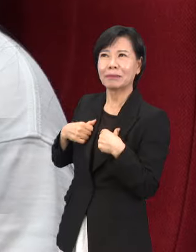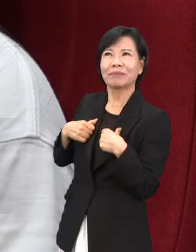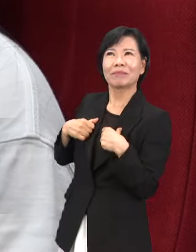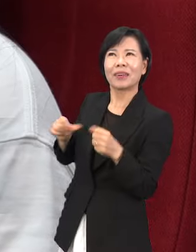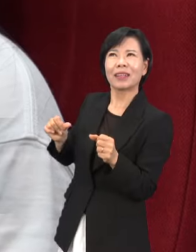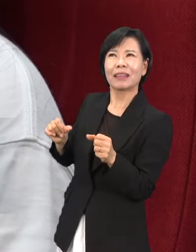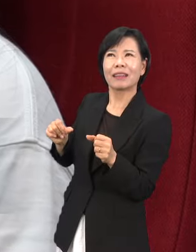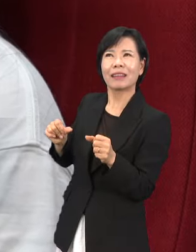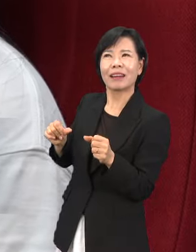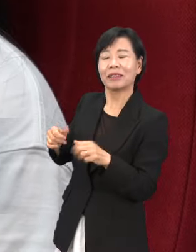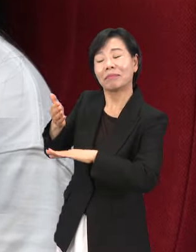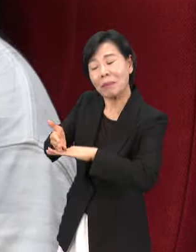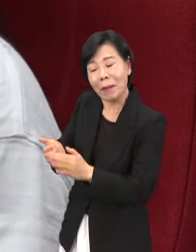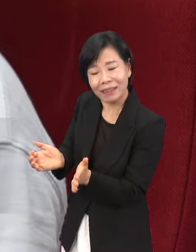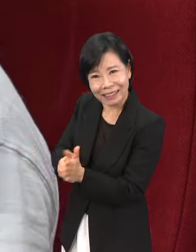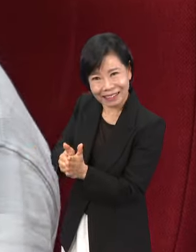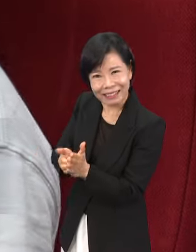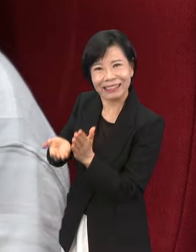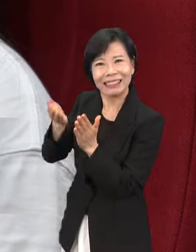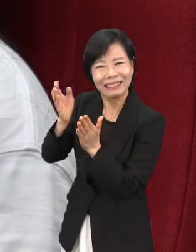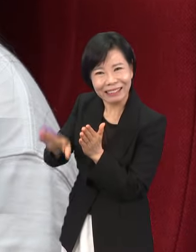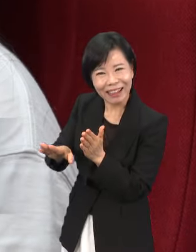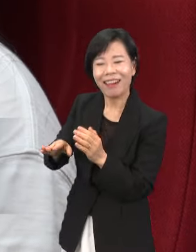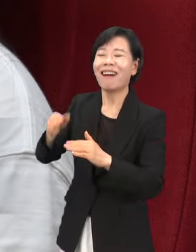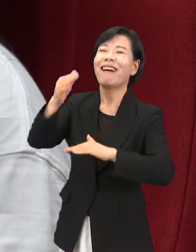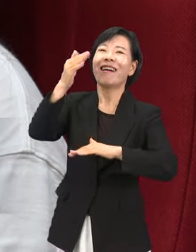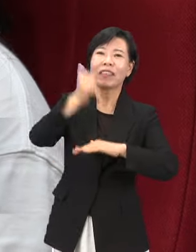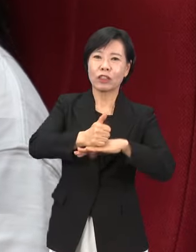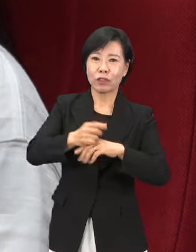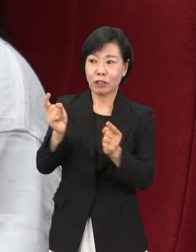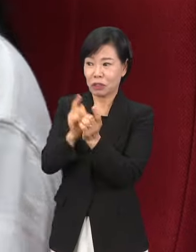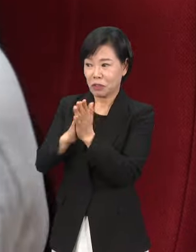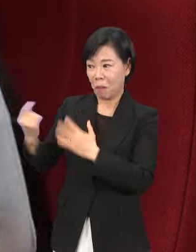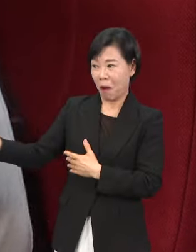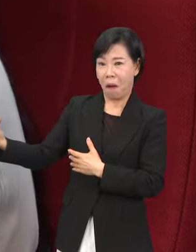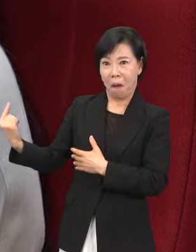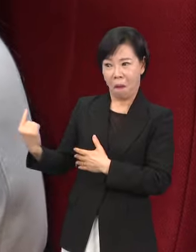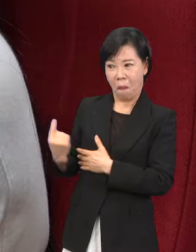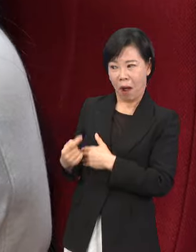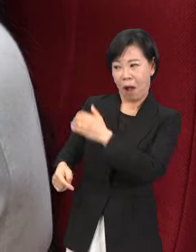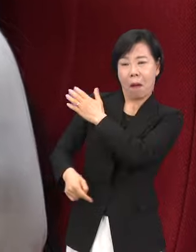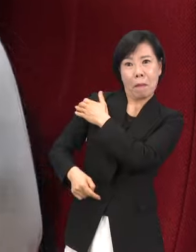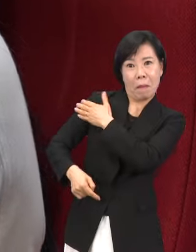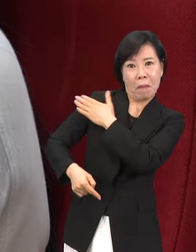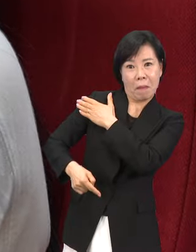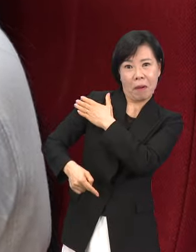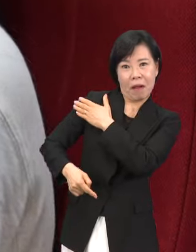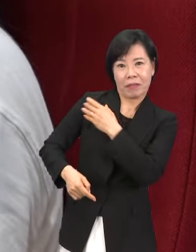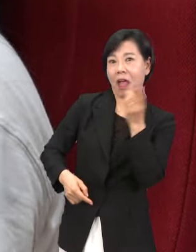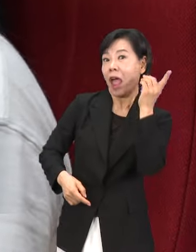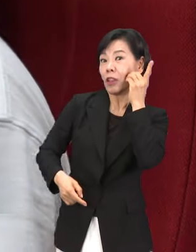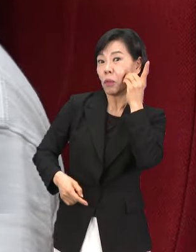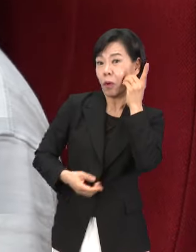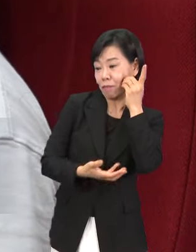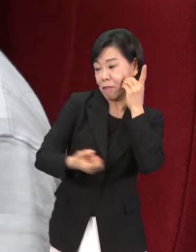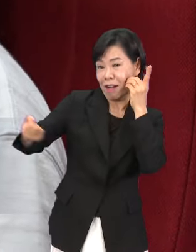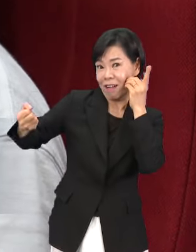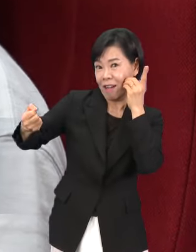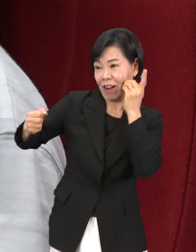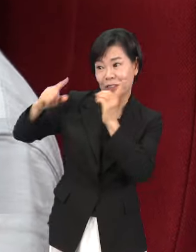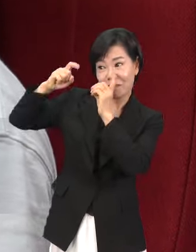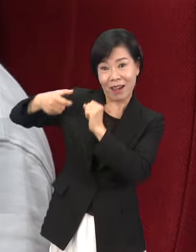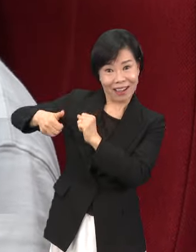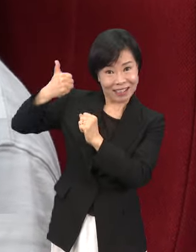것 같아서 네. 제가 그냥 감사합니다 하고 갔거든요. 근데 나중에 제 옆자리 이렇게 앉으셔가지고 제 핸드폰